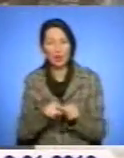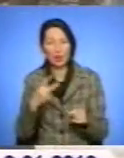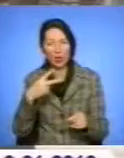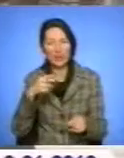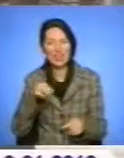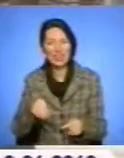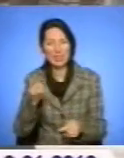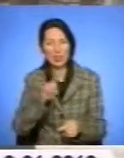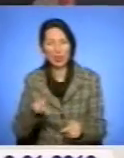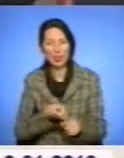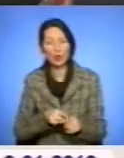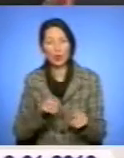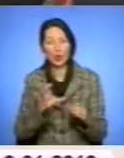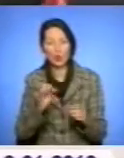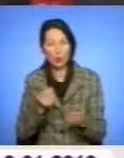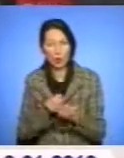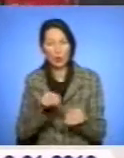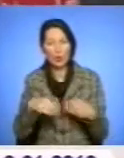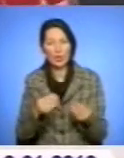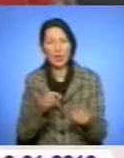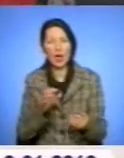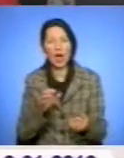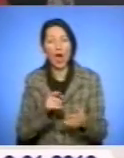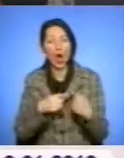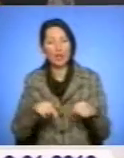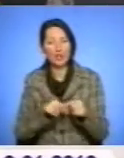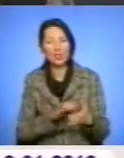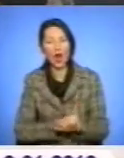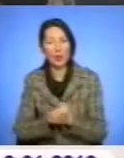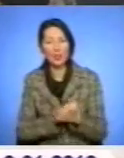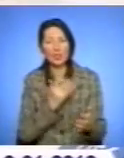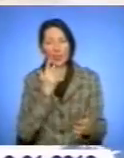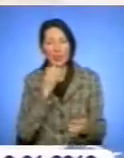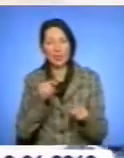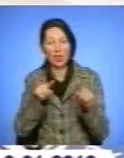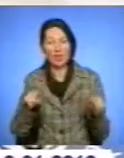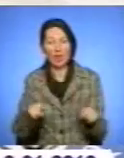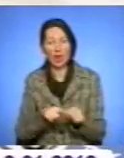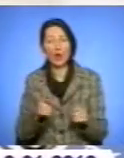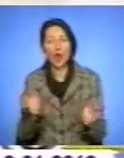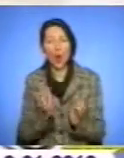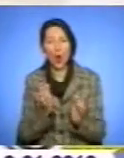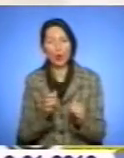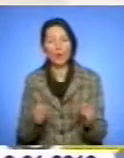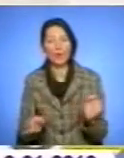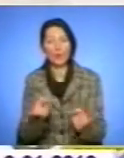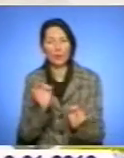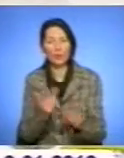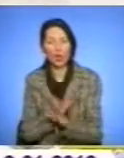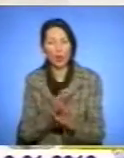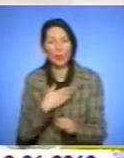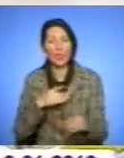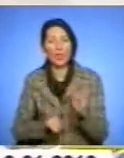Організація Об'єднаних Націй у рамках програми із охорони навколишнього середовища. Ми почали допомагати